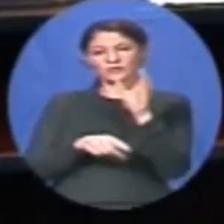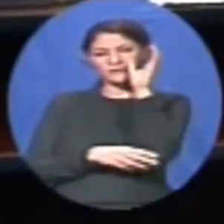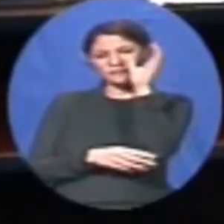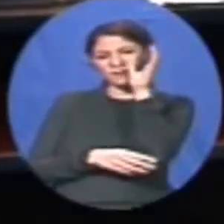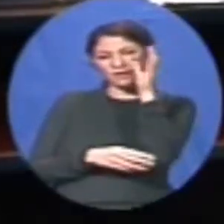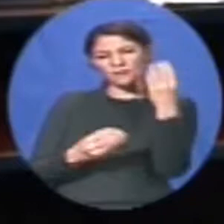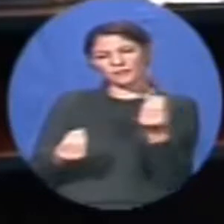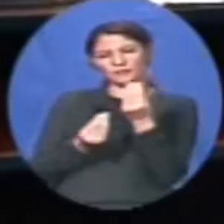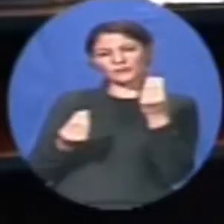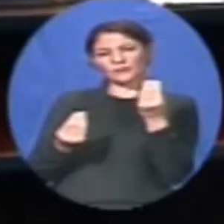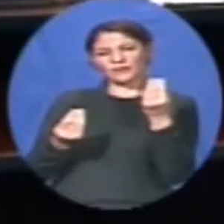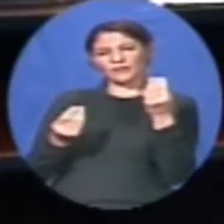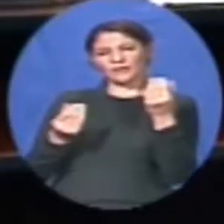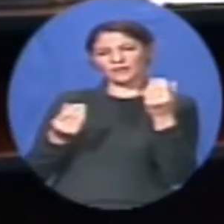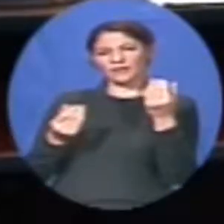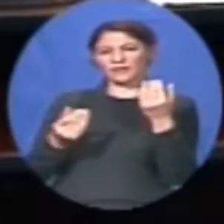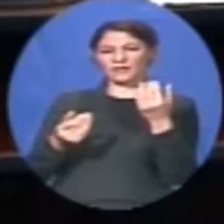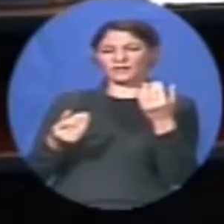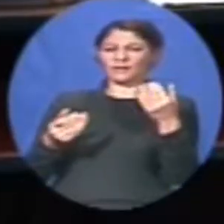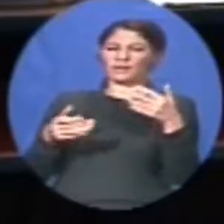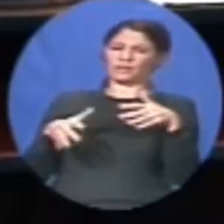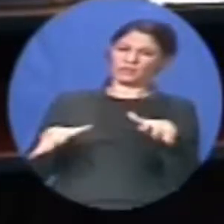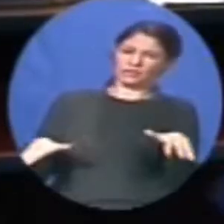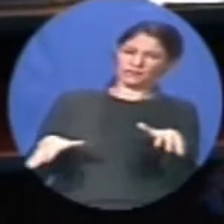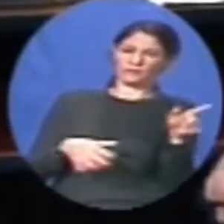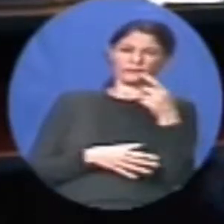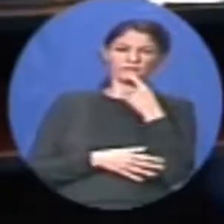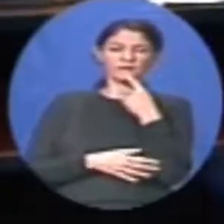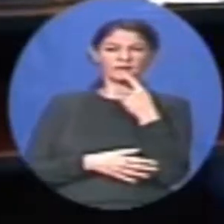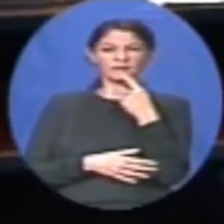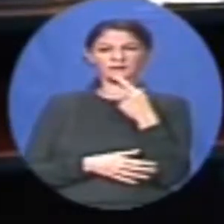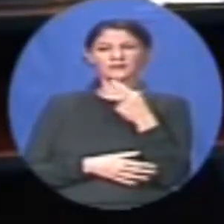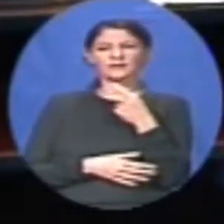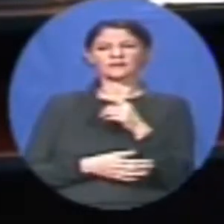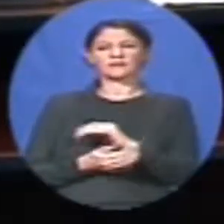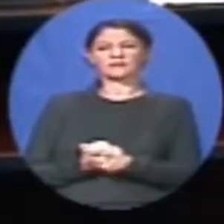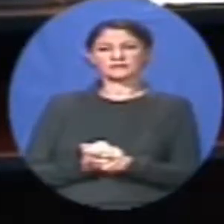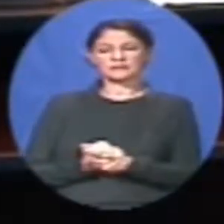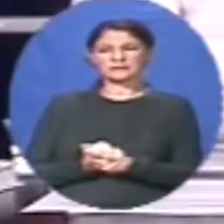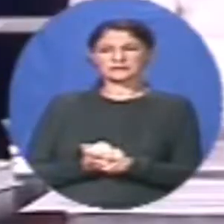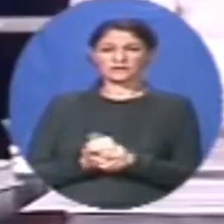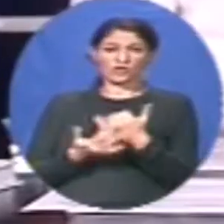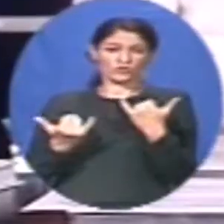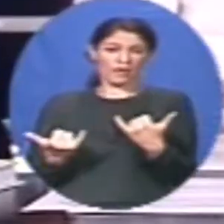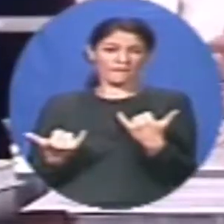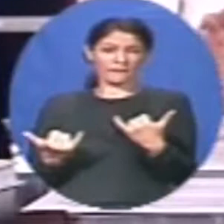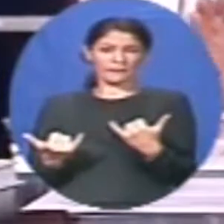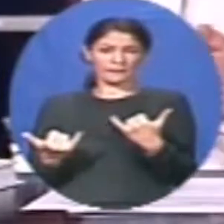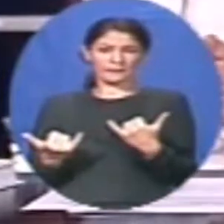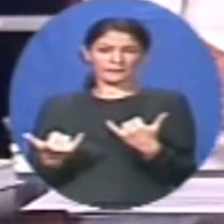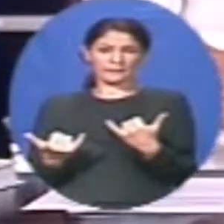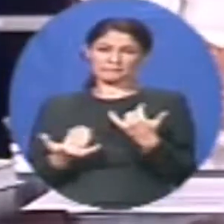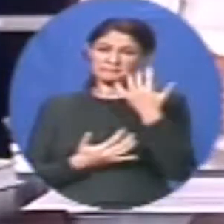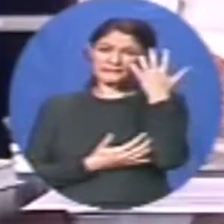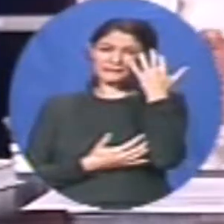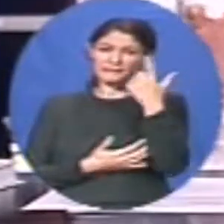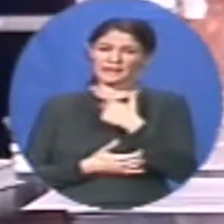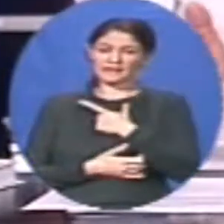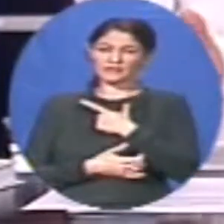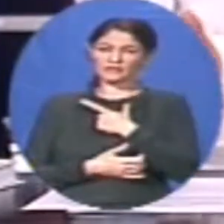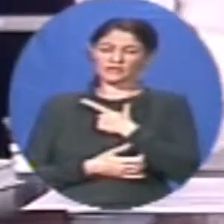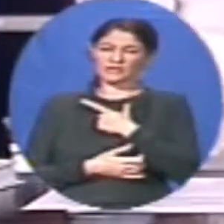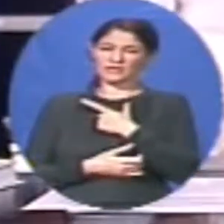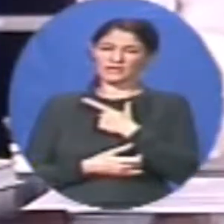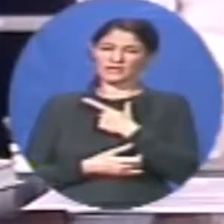מאיזשהו משהו, וזה הרבה פעמים מוביל אותנו לעוד ועוד שימוש. זה הדבר הזה, שמתחילים לדלג. אז עכשיו, נדמה לי שהצעד הראשון